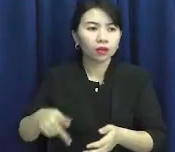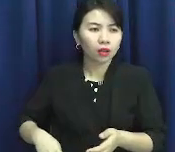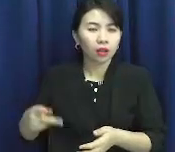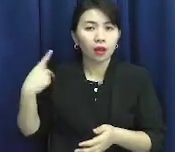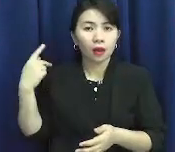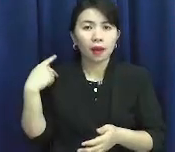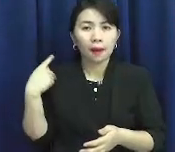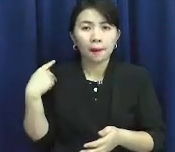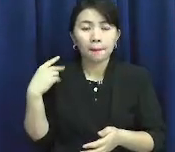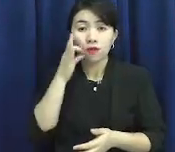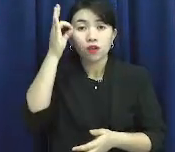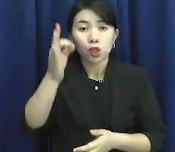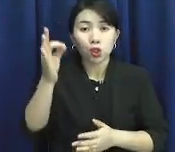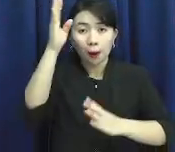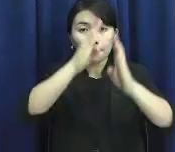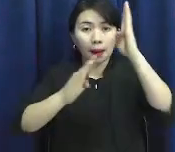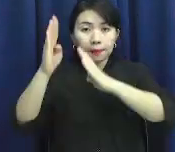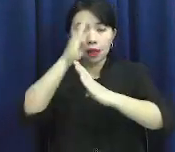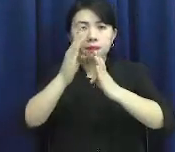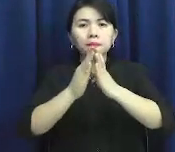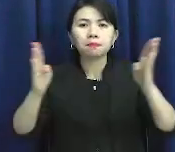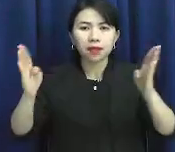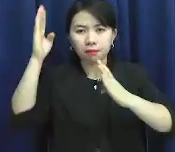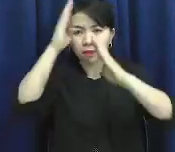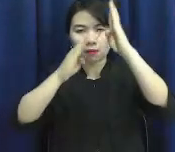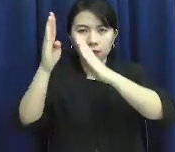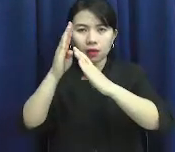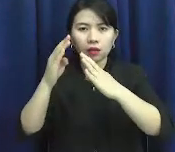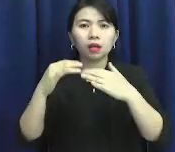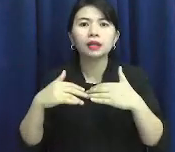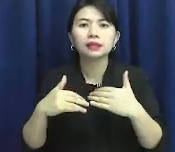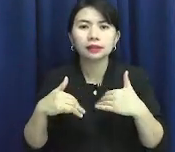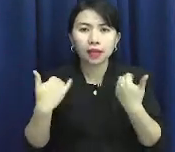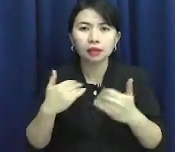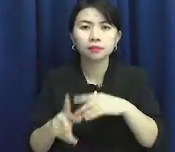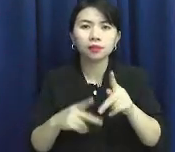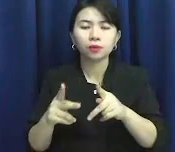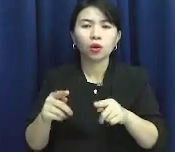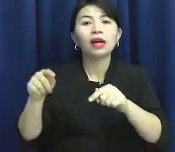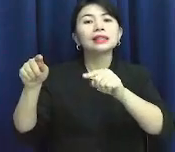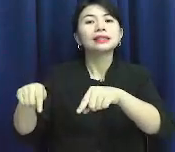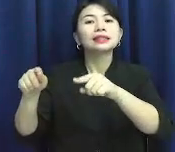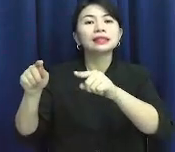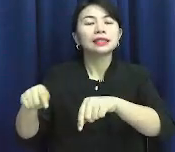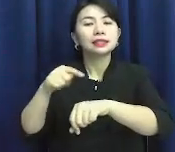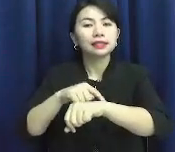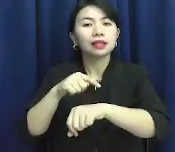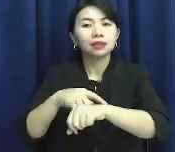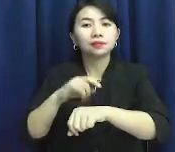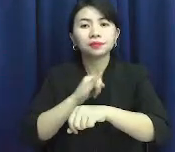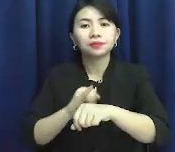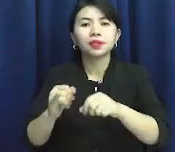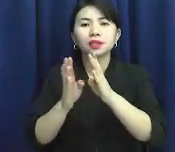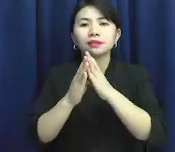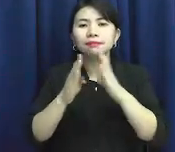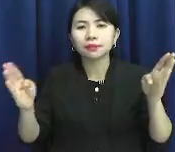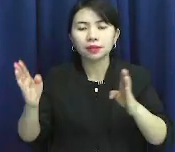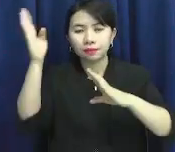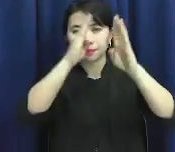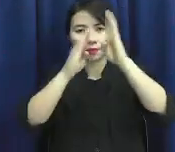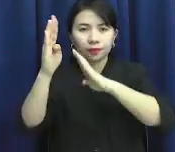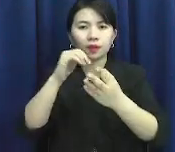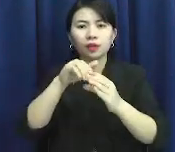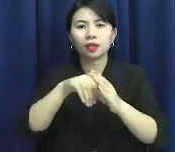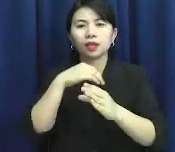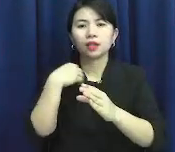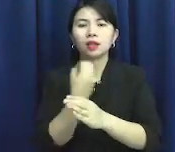kaharapin. Young people, itong season na ito, ang matindi niyong haharapin. Pagdating sa Christian life ninyo,